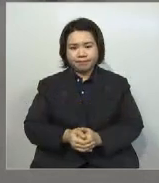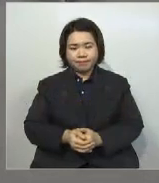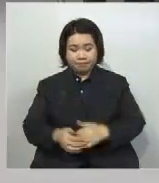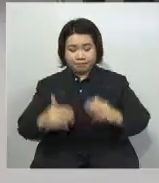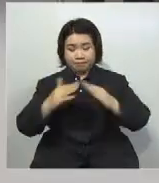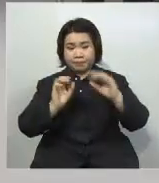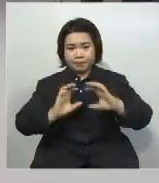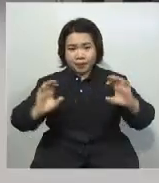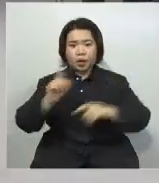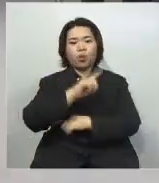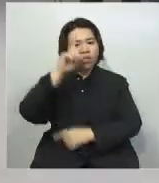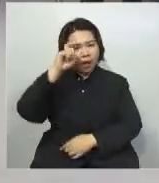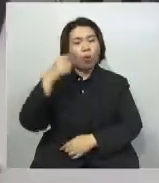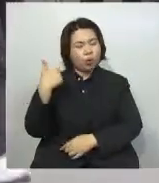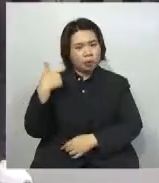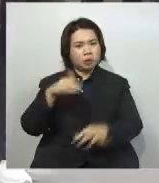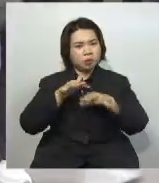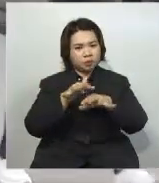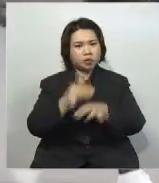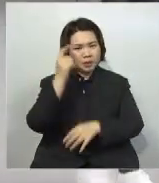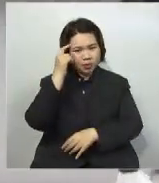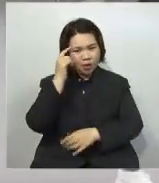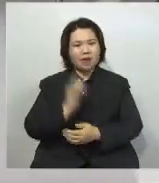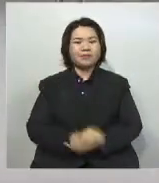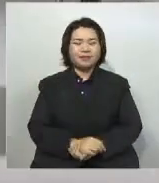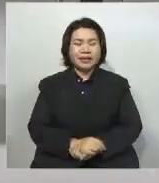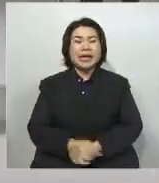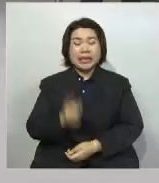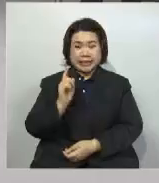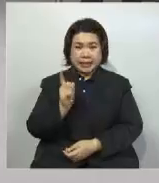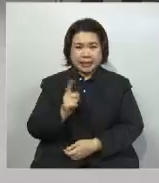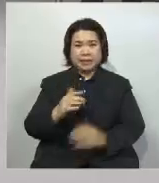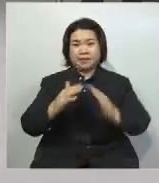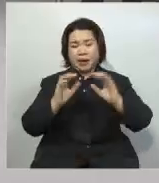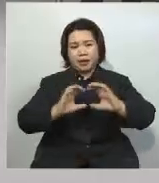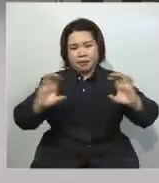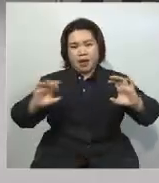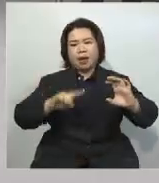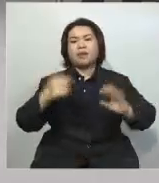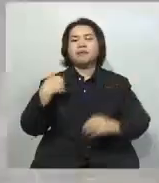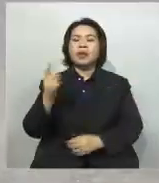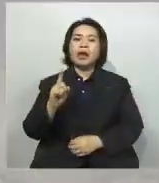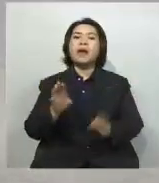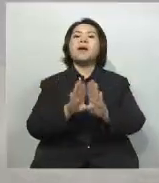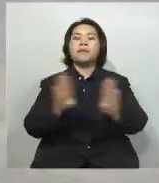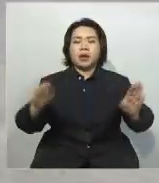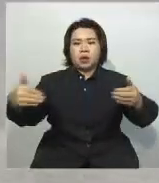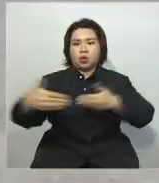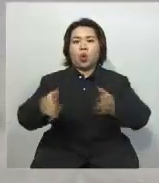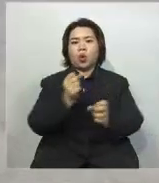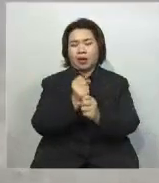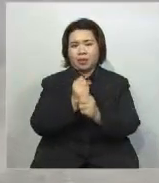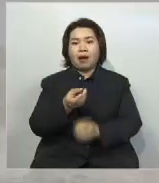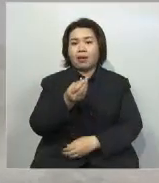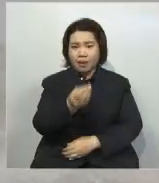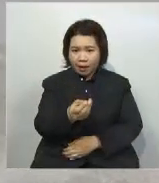ที่ทำเนียบรัฐบาลเนี่ยวันเสาร์นี้คึกคักแน่นอนนะคะ โอ้โหปกติแล้วอย่างที่ทำเนียบเนี่ยจะมีการเปิดห้องทำงานของ